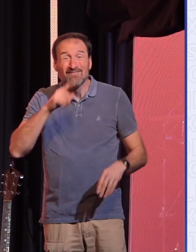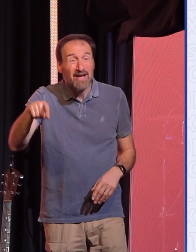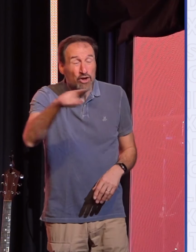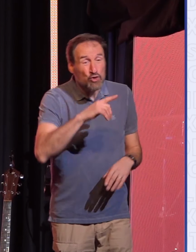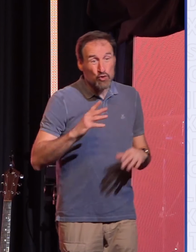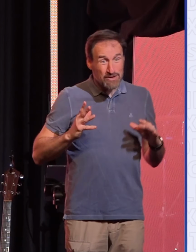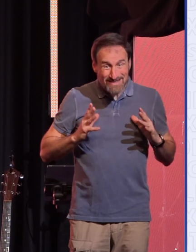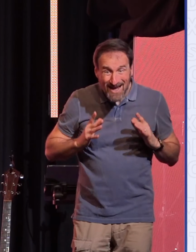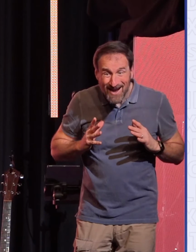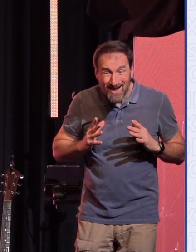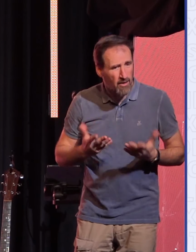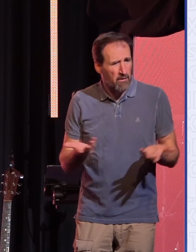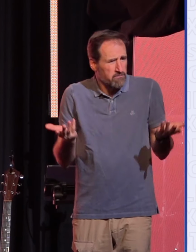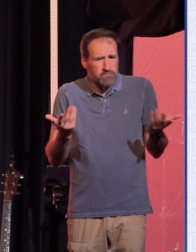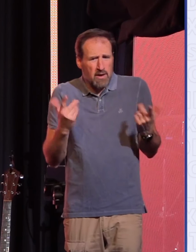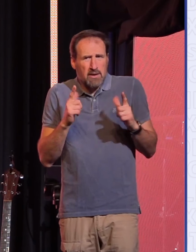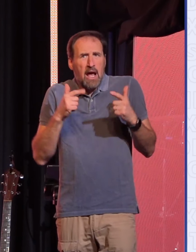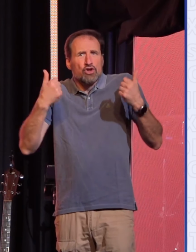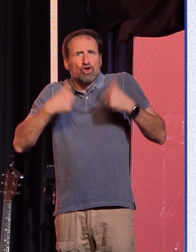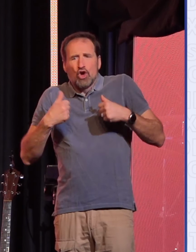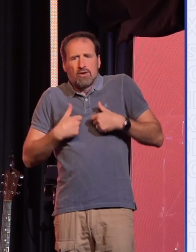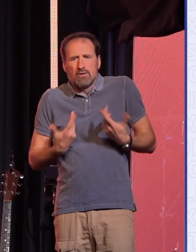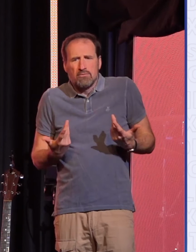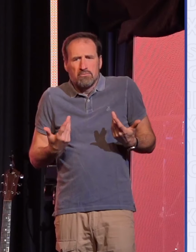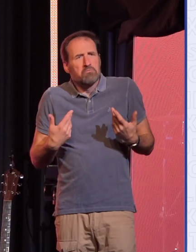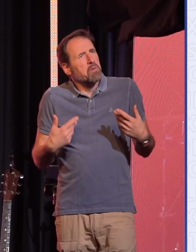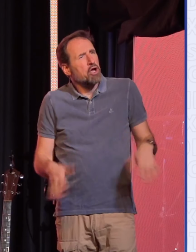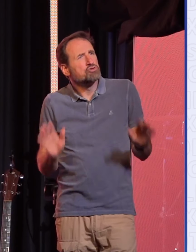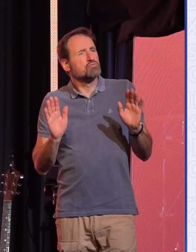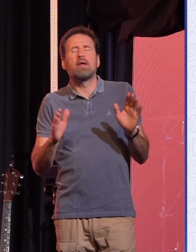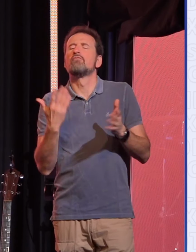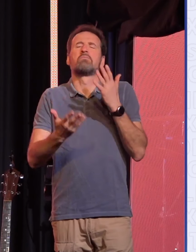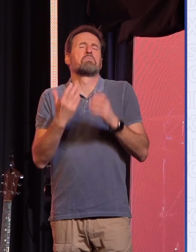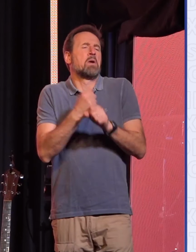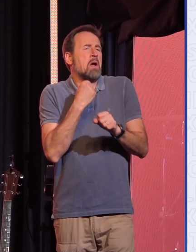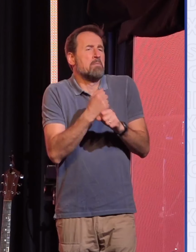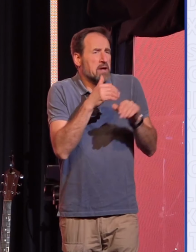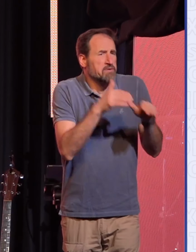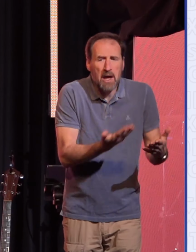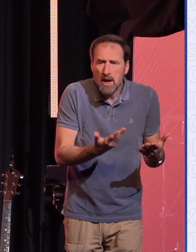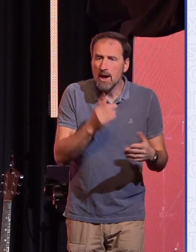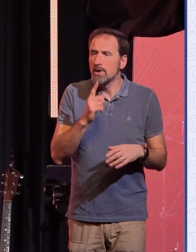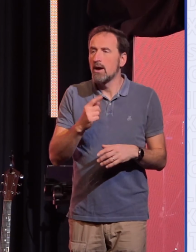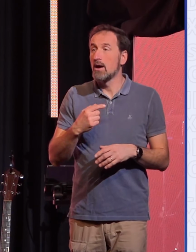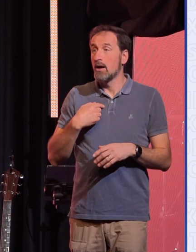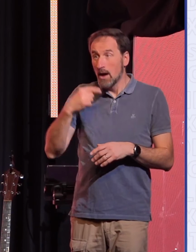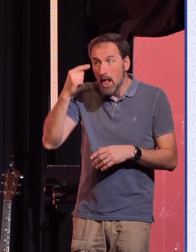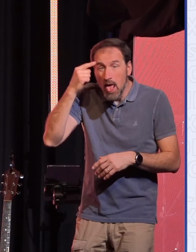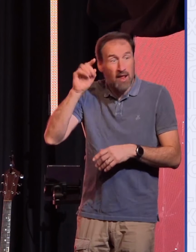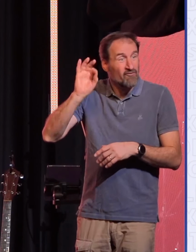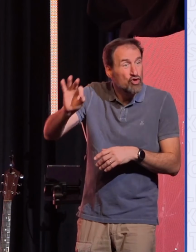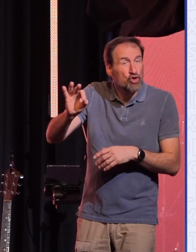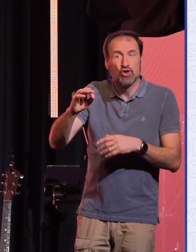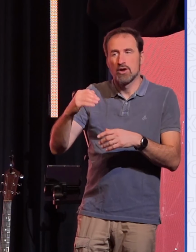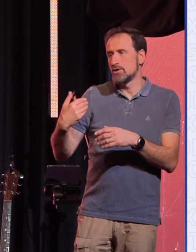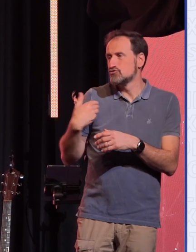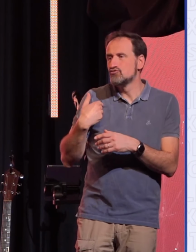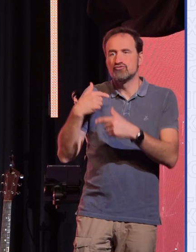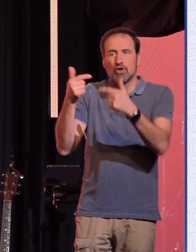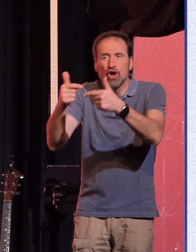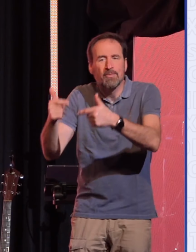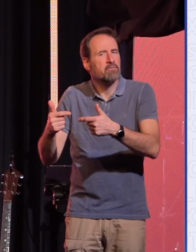entspannt, hast vielleicht einen Job, aber du hast auf der anderen Seite keine zweite Person, um die du dich kümmern musst. Du musst dich nicht